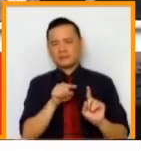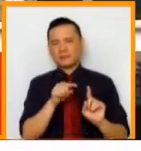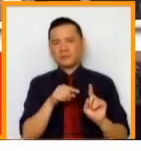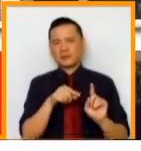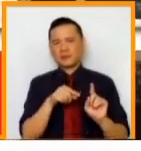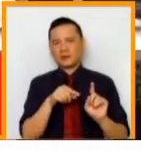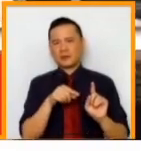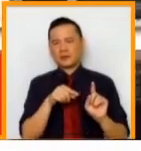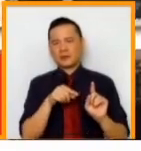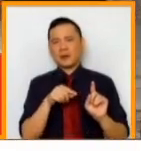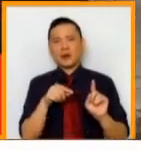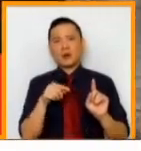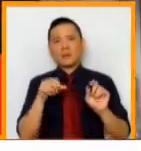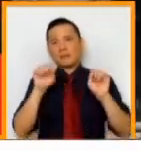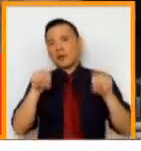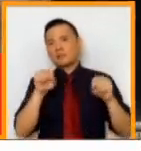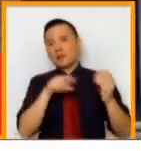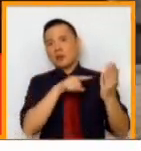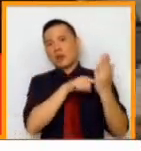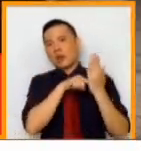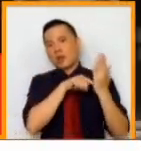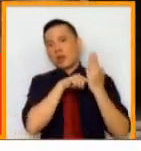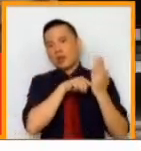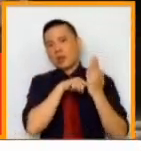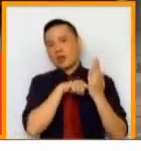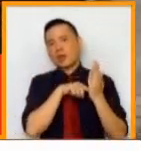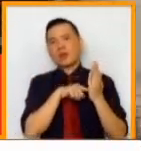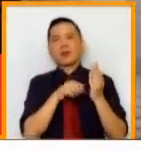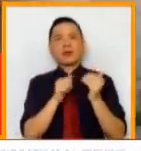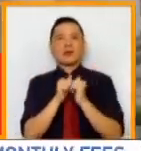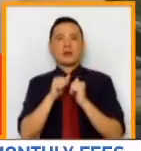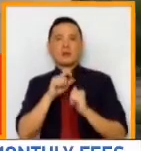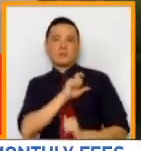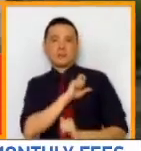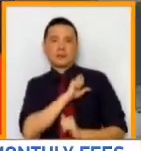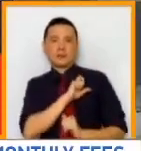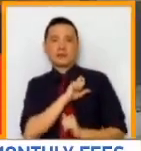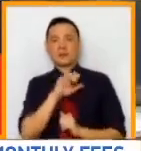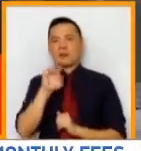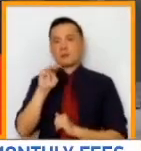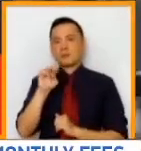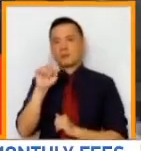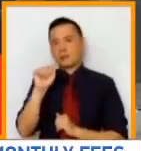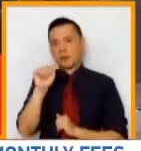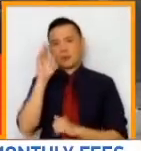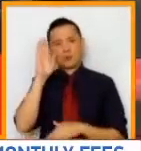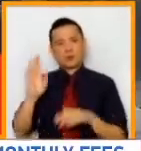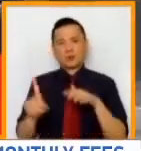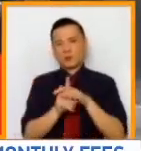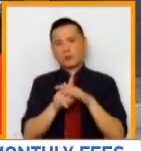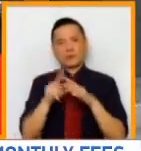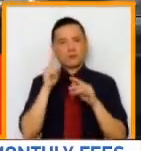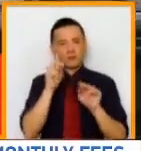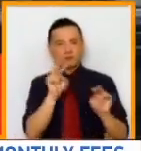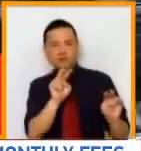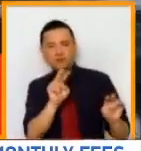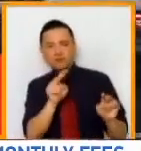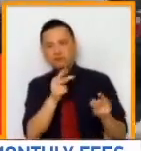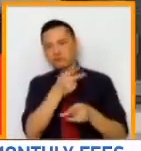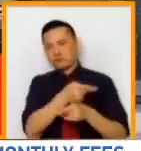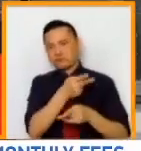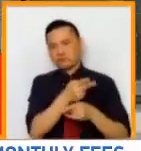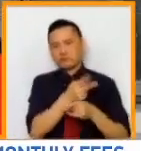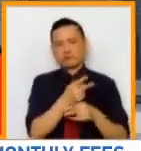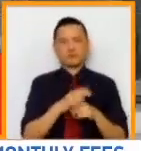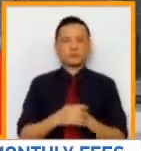rally, pero may mga kasamahan naman tayong PNP at MMDA na mag-maintain ng office. So paano? Yung kandidato lang